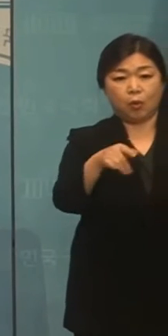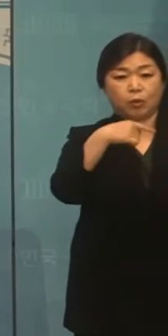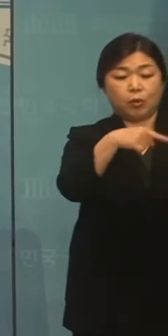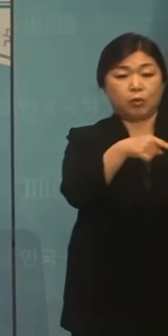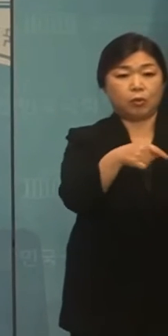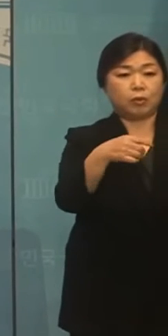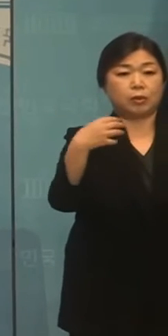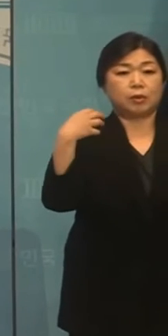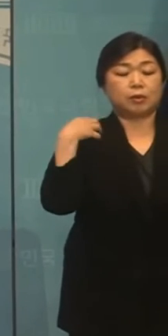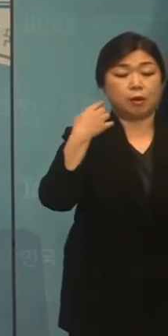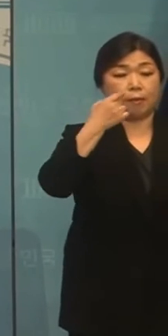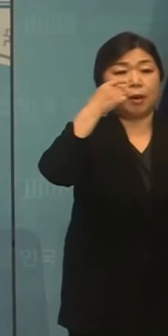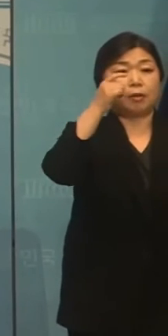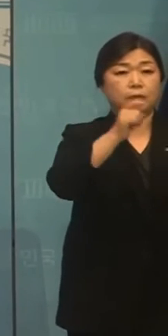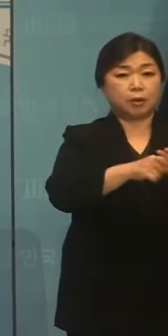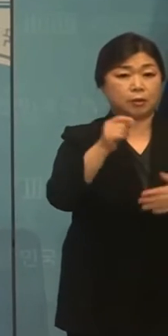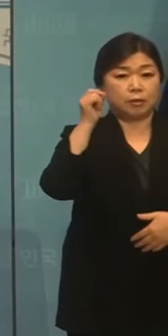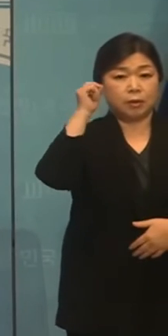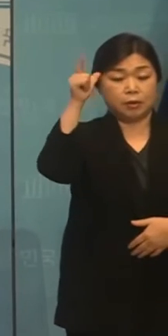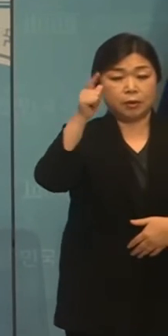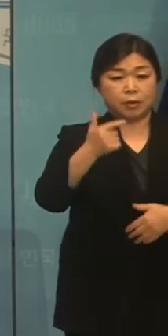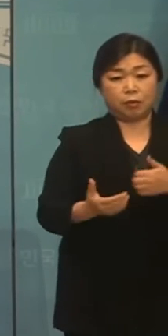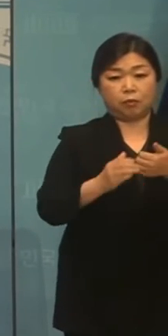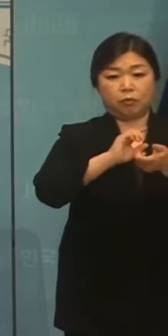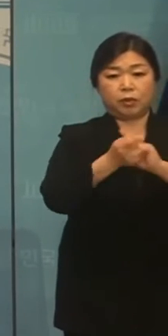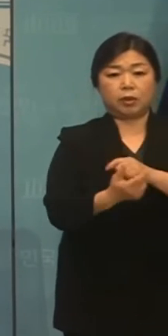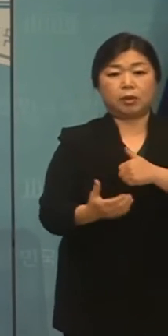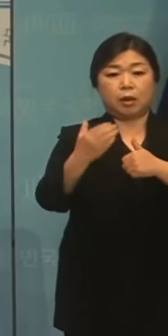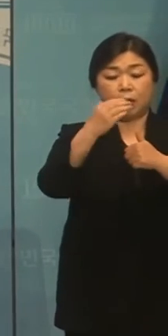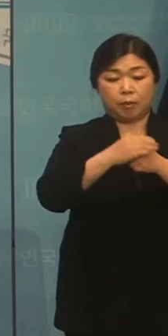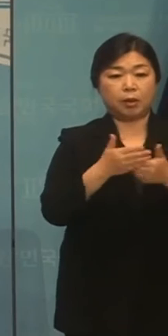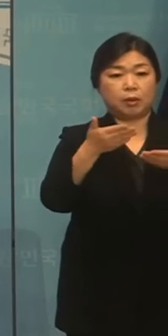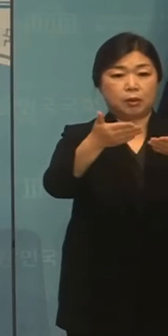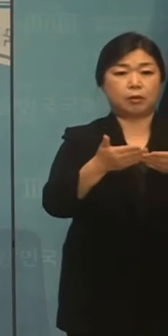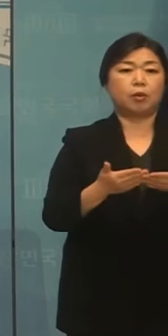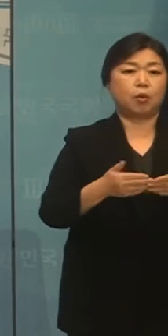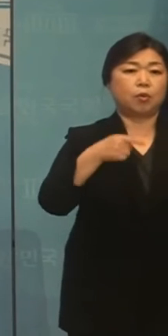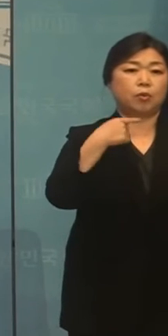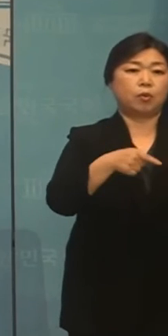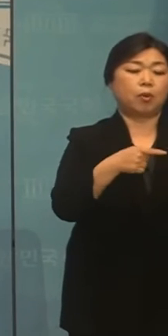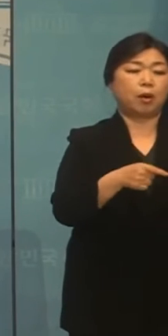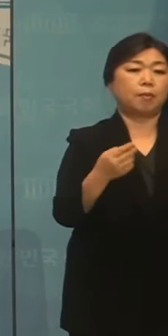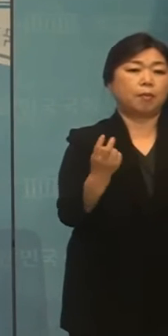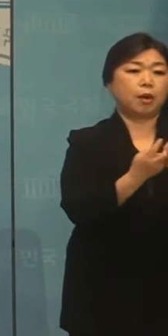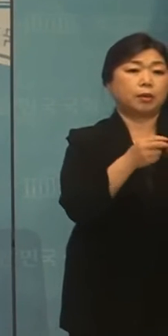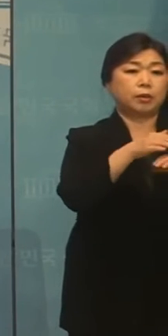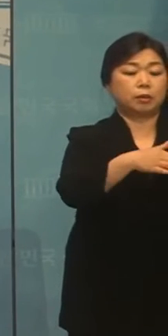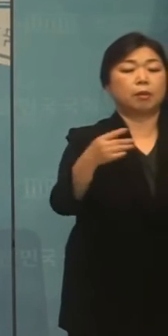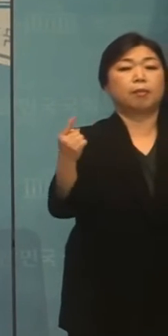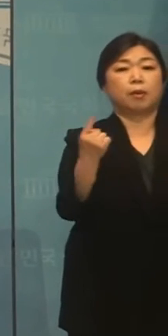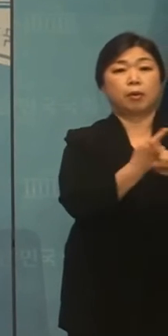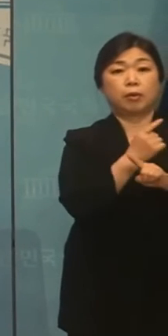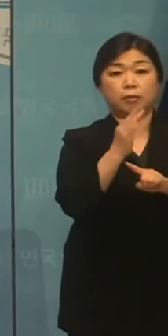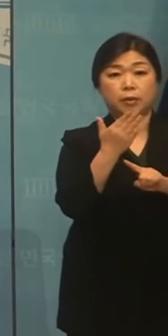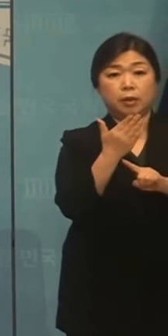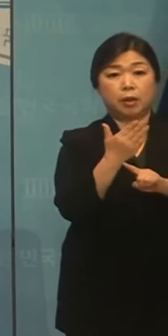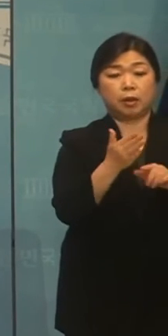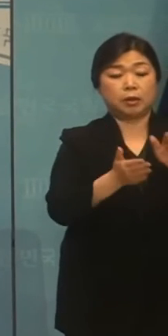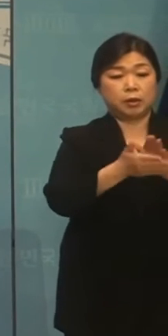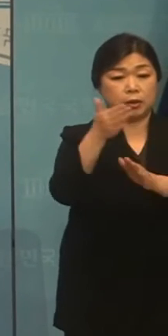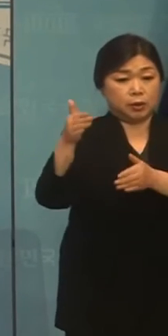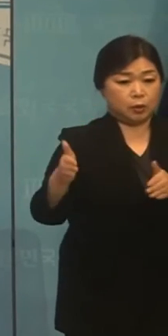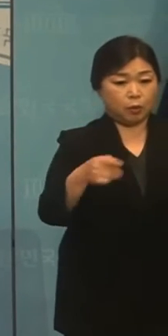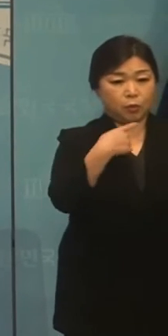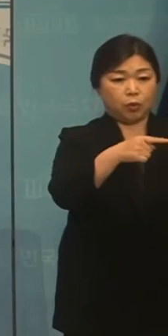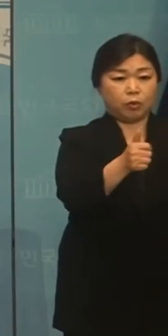발굴한 영재를 위탁받아서 교육하는 체제로 전환해야 합니다. 시도교육청